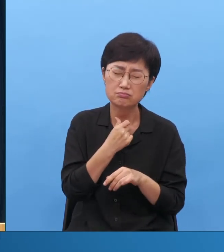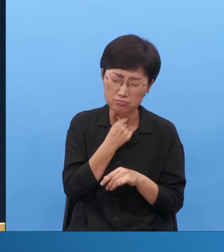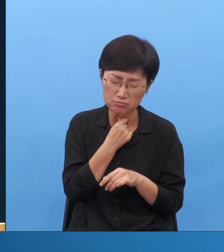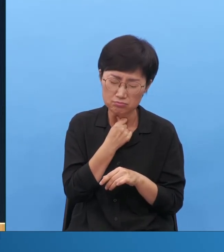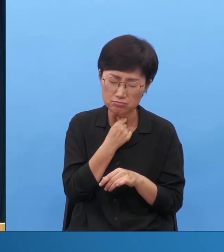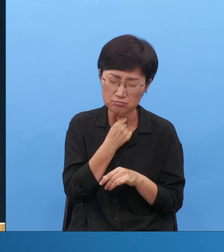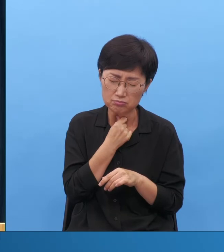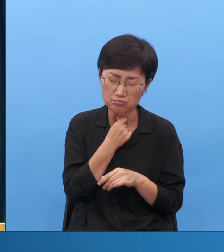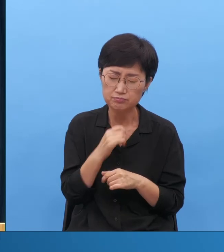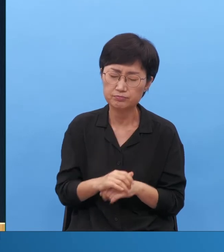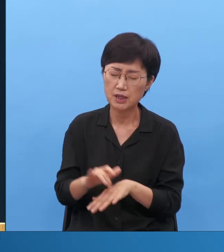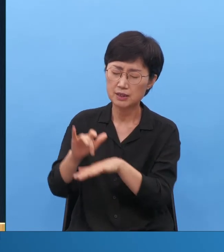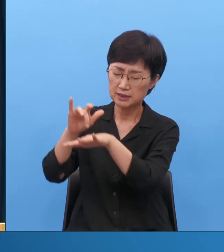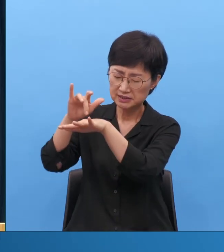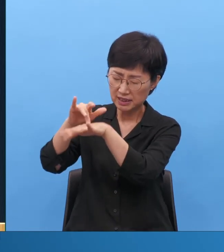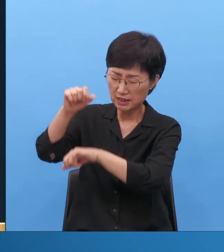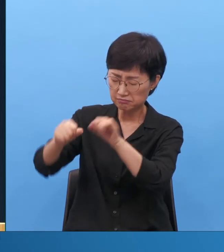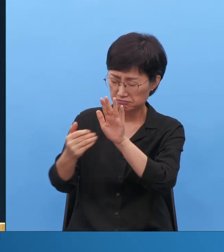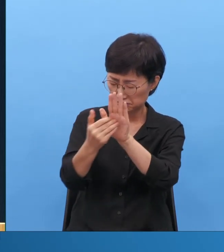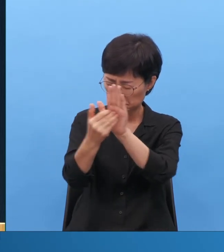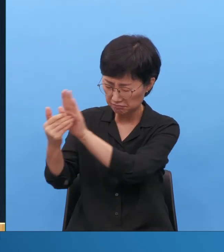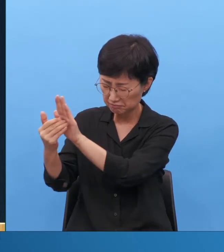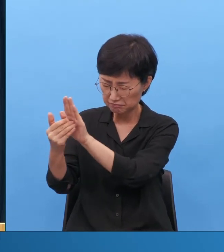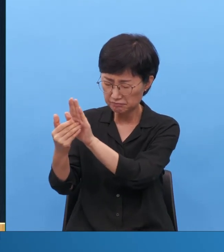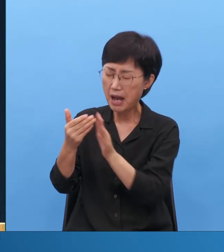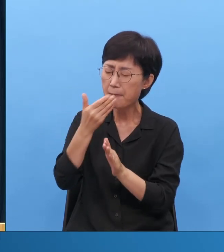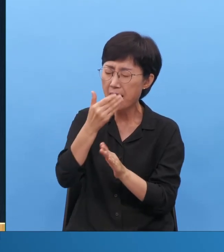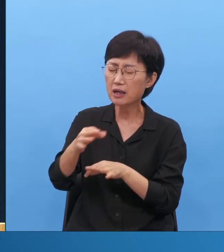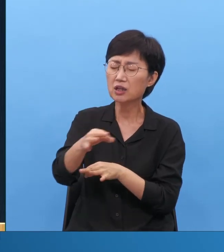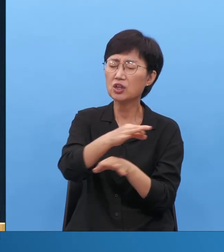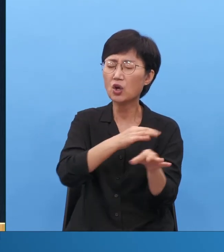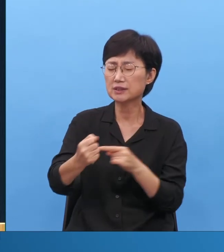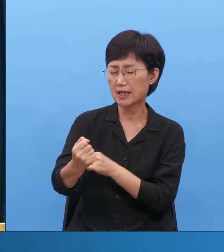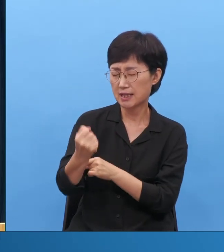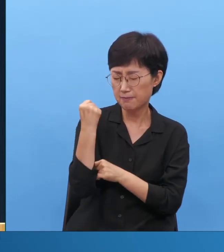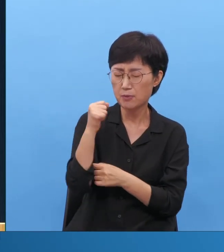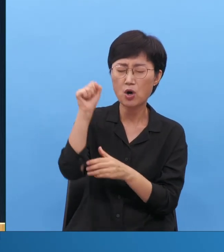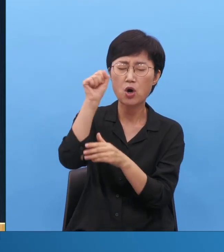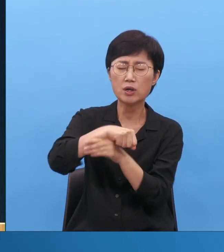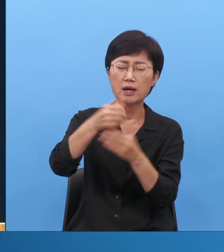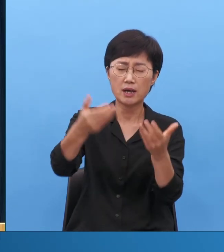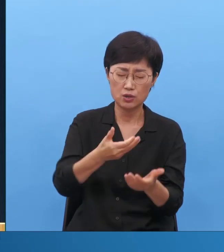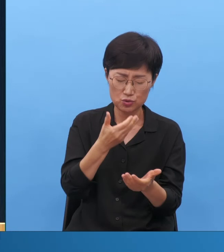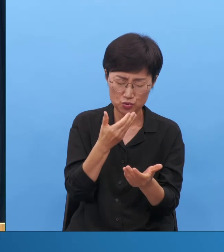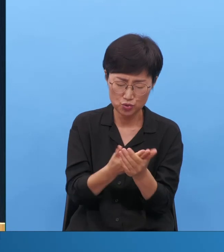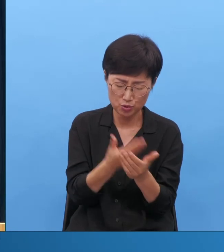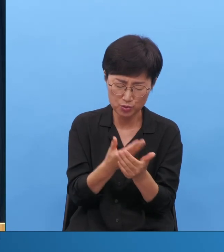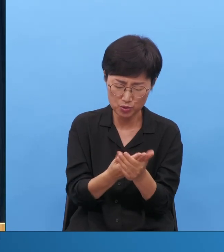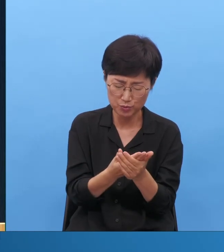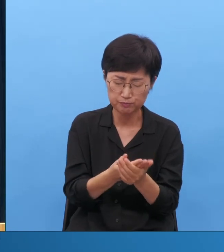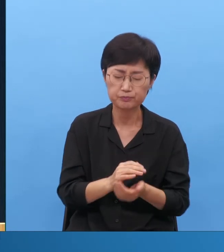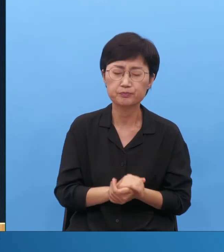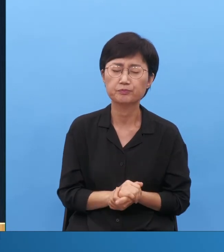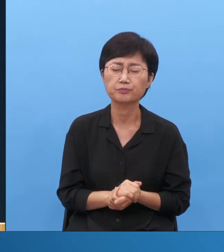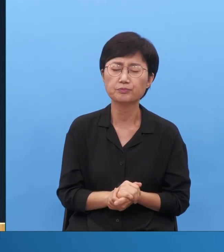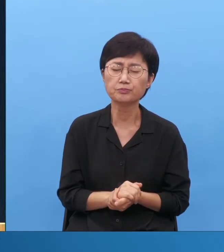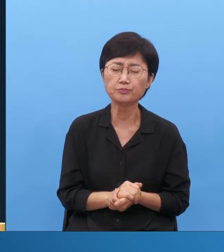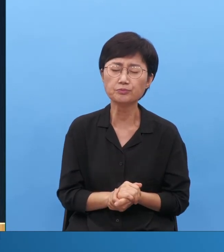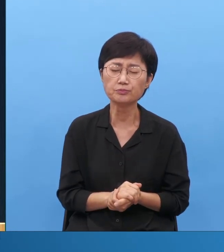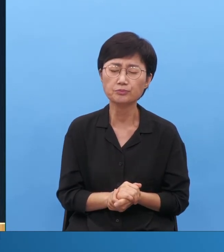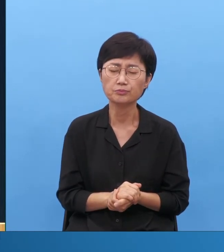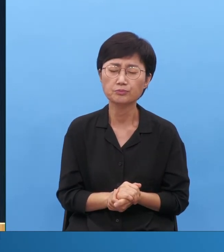흑암 막는 경제를 허락해 주옵소서. As they carry out world evangelization, would you grant to them the economy and finances to block the forces